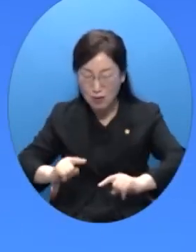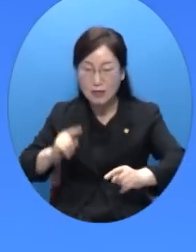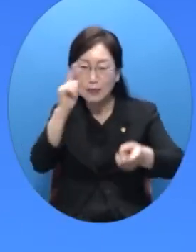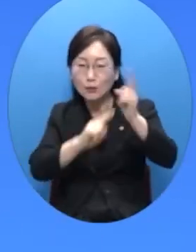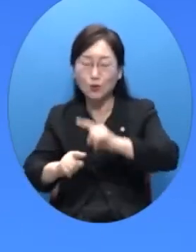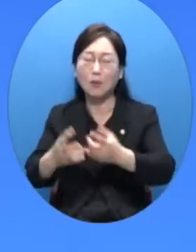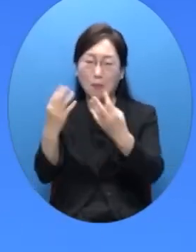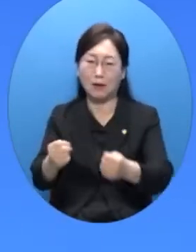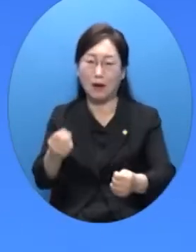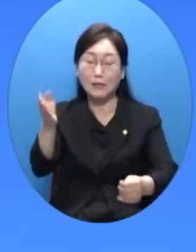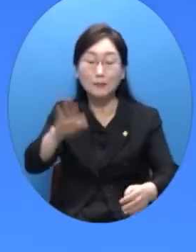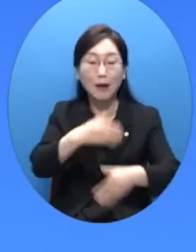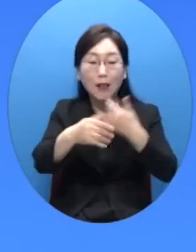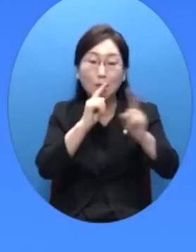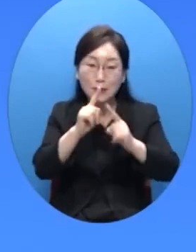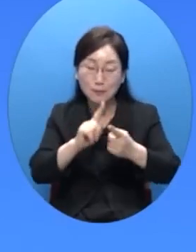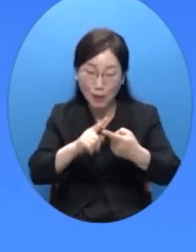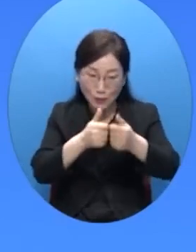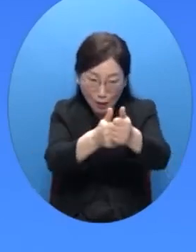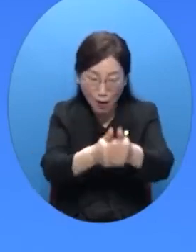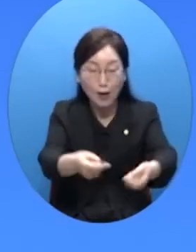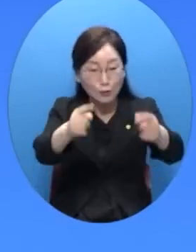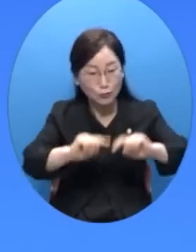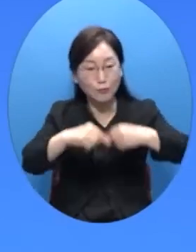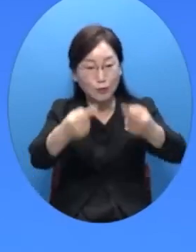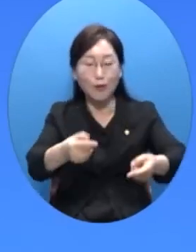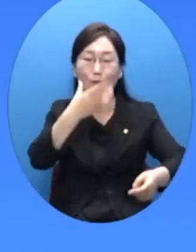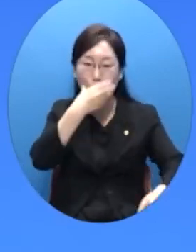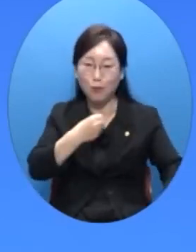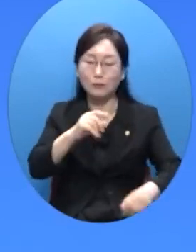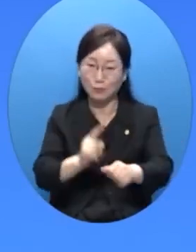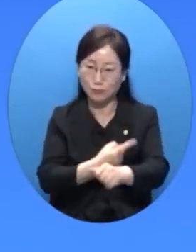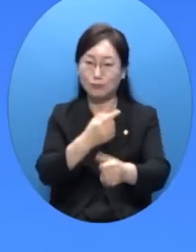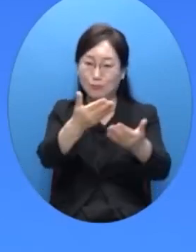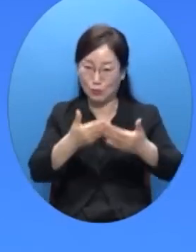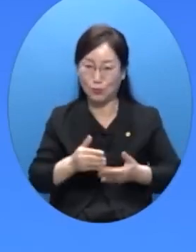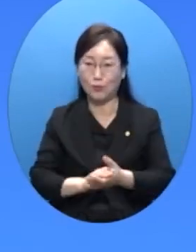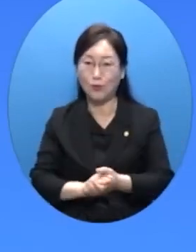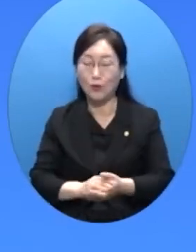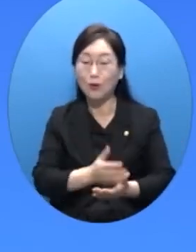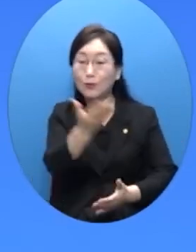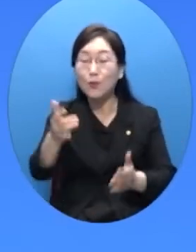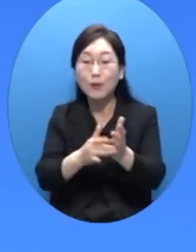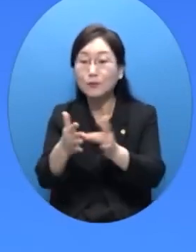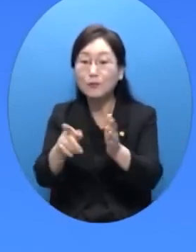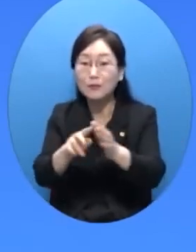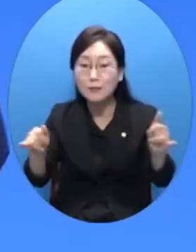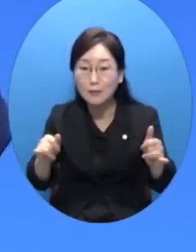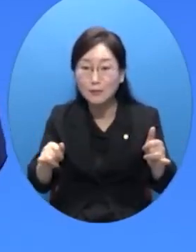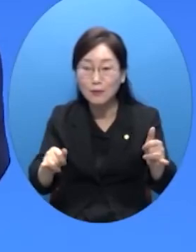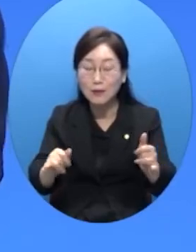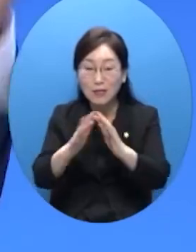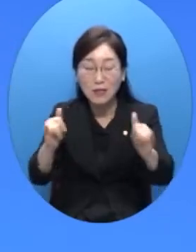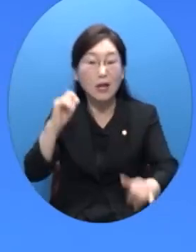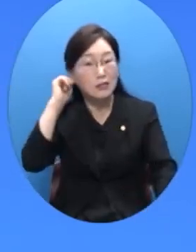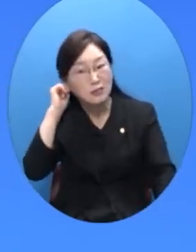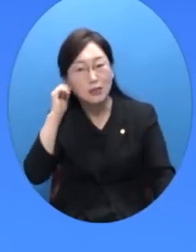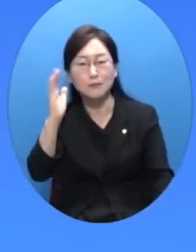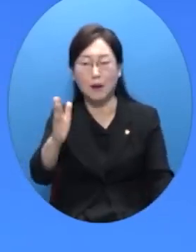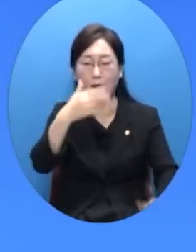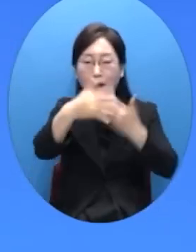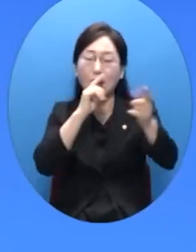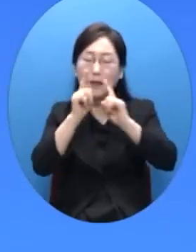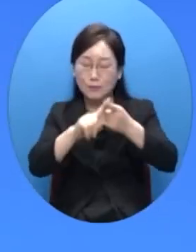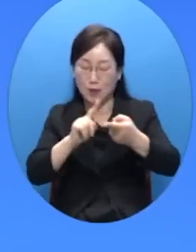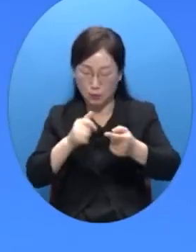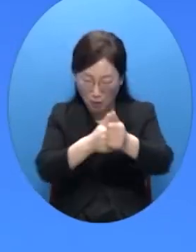많지만 말씀을 따라 살면 들어가도 복을 받고 나가도 복을 받게 되는 것입니다. 여러분, 예수 믿는 사람들은 사람의 음성에 귀를 기울이지 말고 하나님의